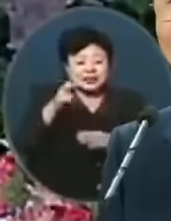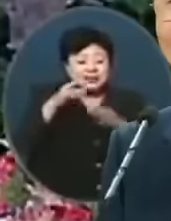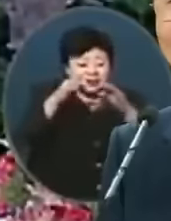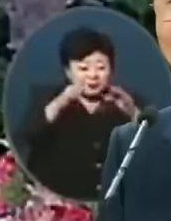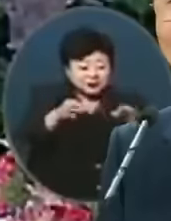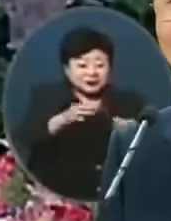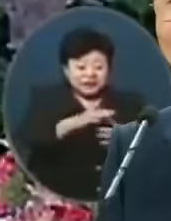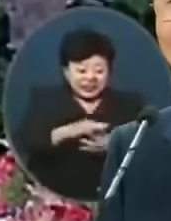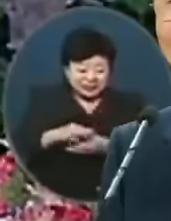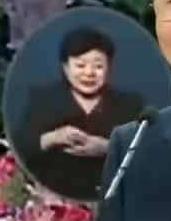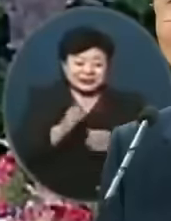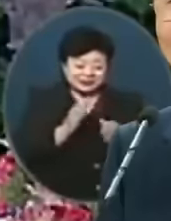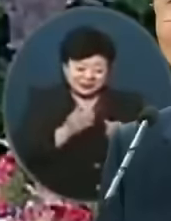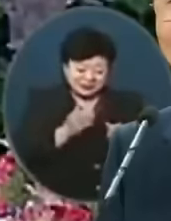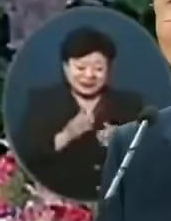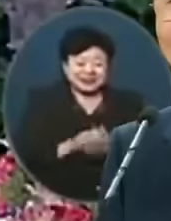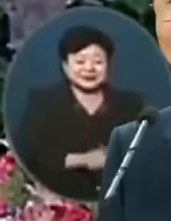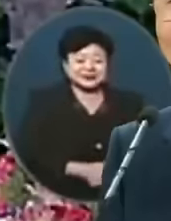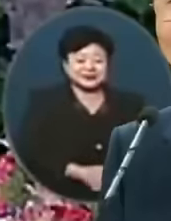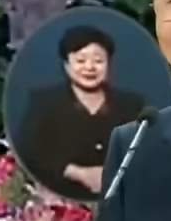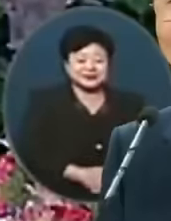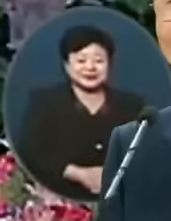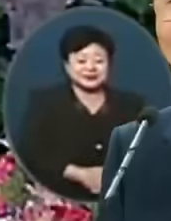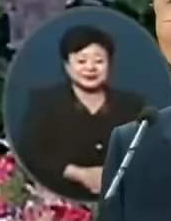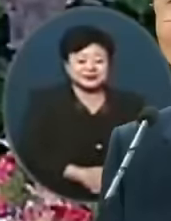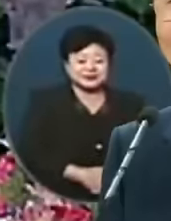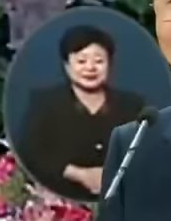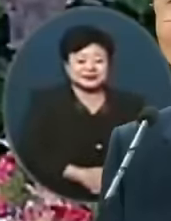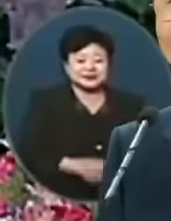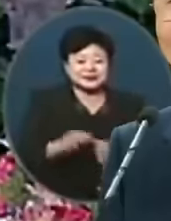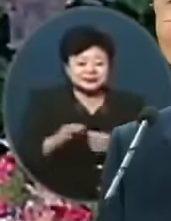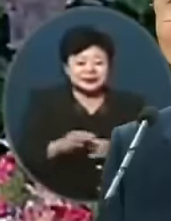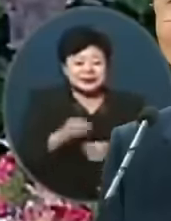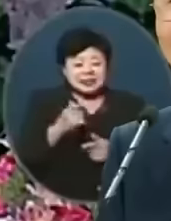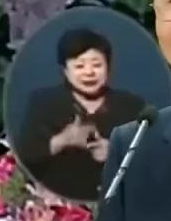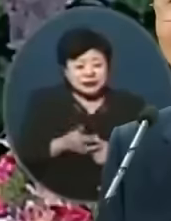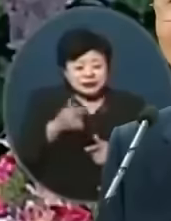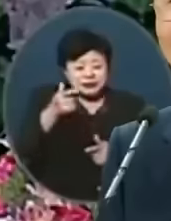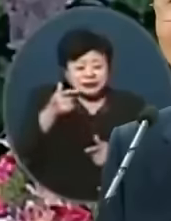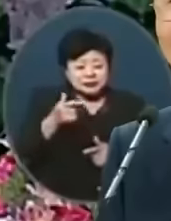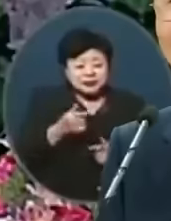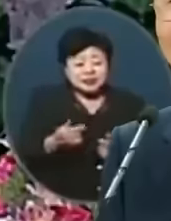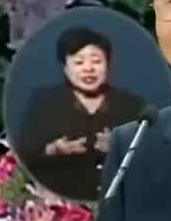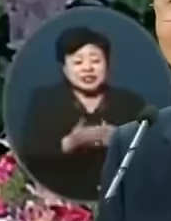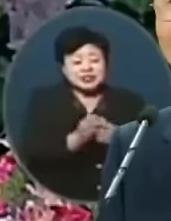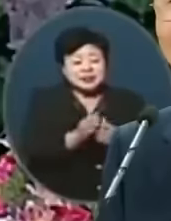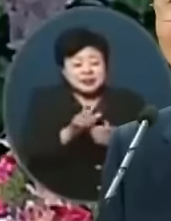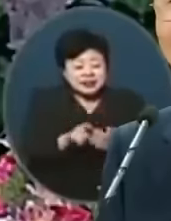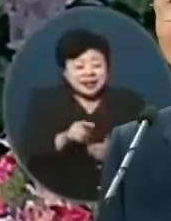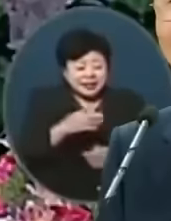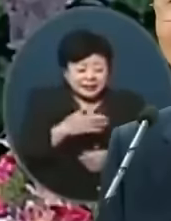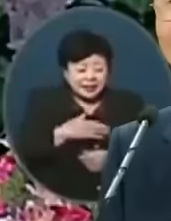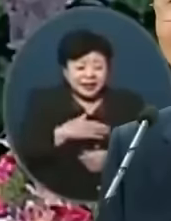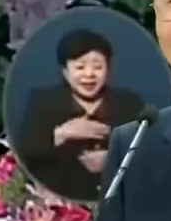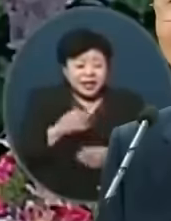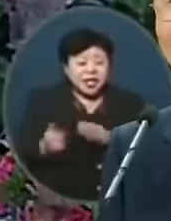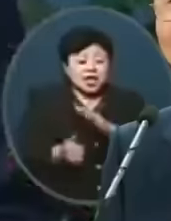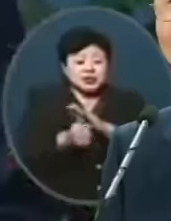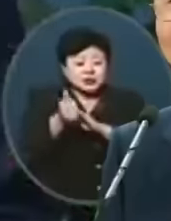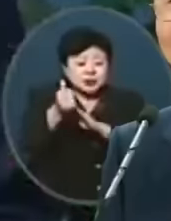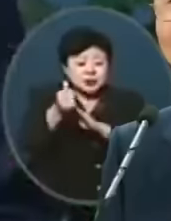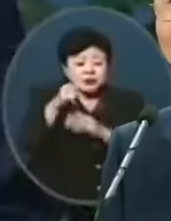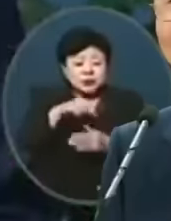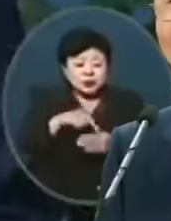찬양을 끊임없이 우리는 해야 될 것이겠습니다. 많은 일에 우리가 예수님을 섬길 때 내 속으로